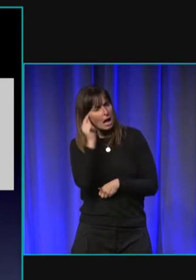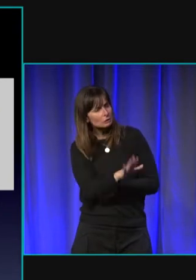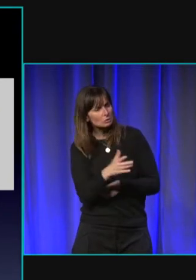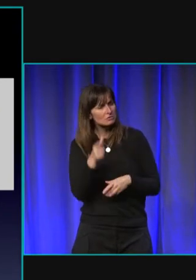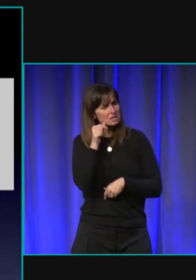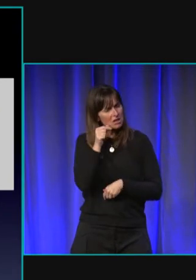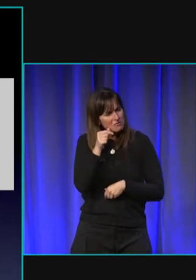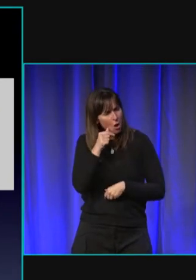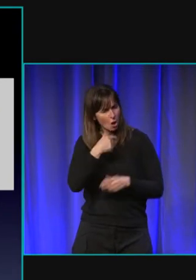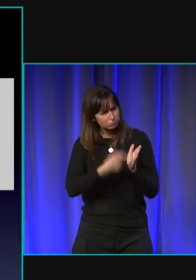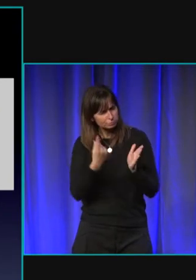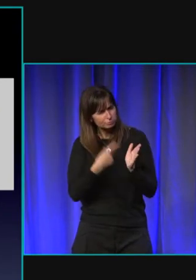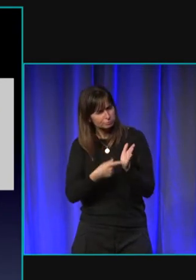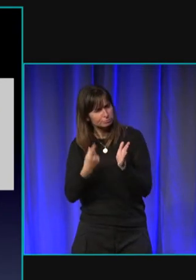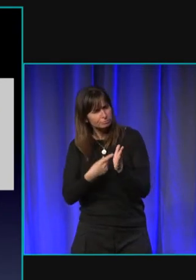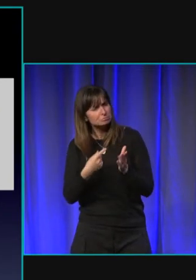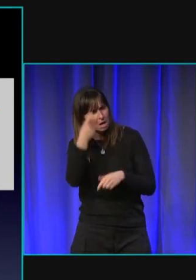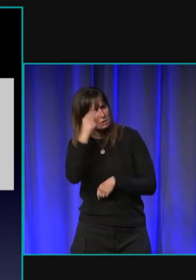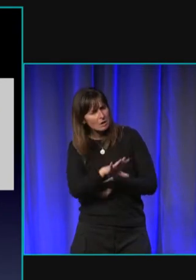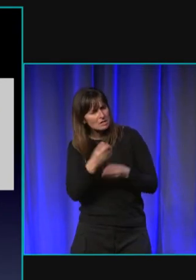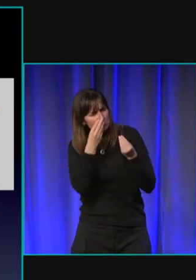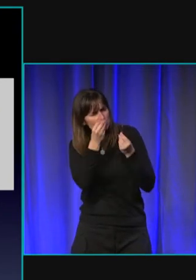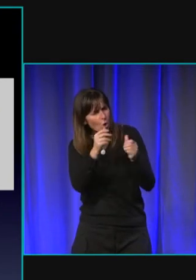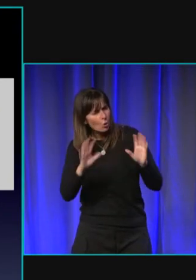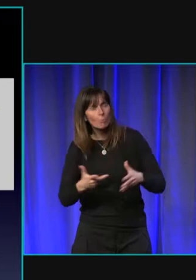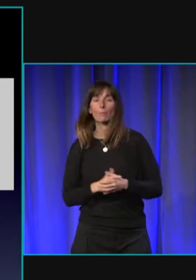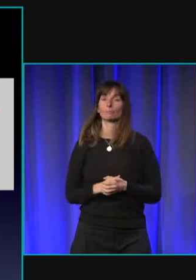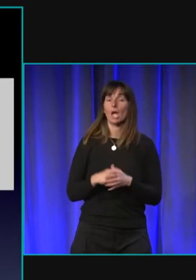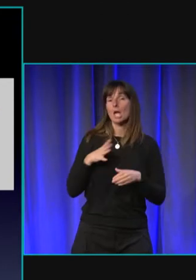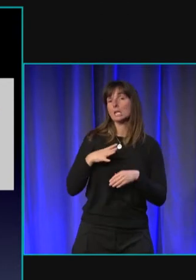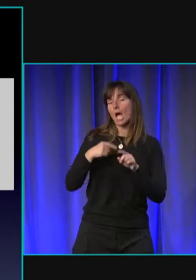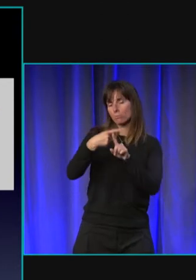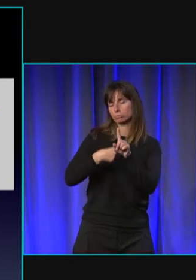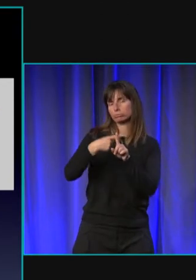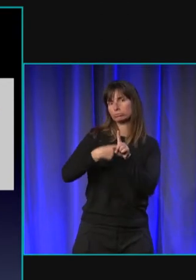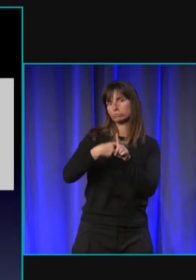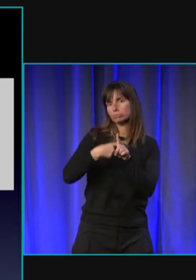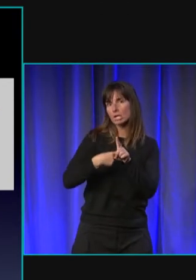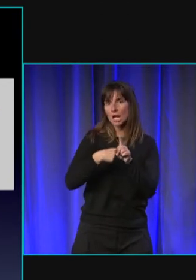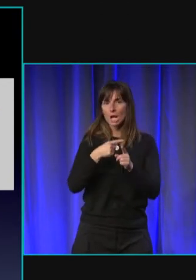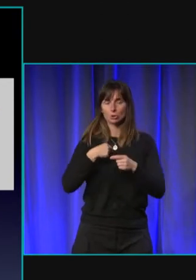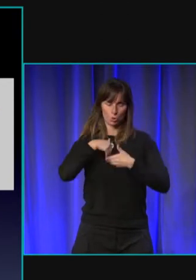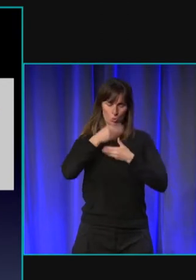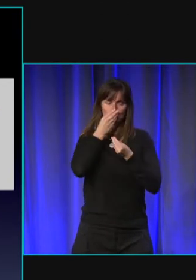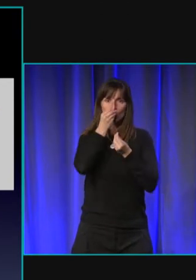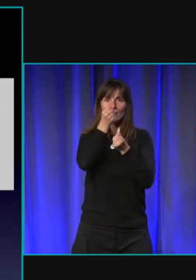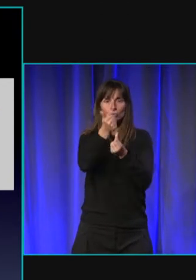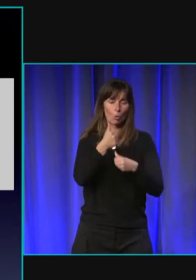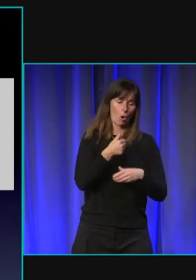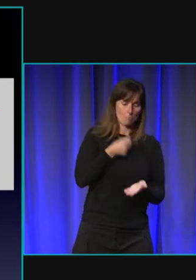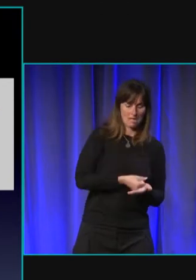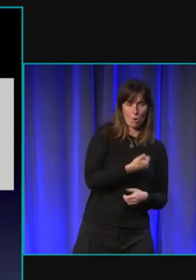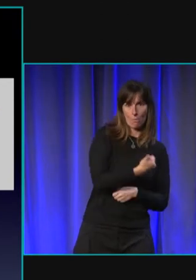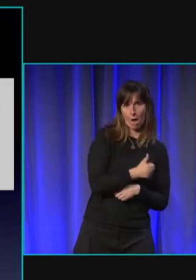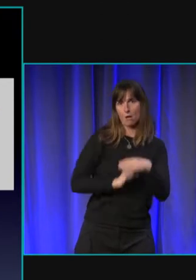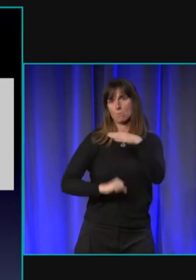et répété, intermittent, alors nous on utilise une échelle de perception qui va de 1 à 10. Et vous voyez, donc on présente cette